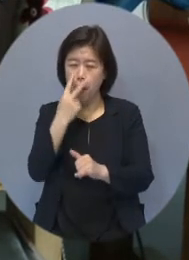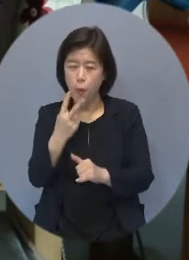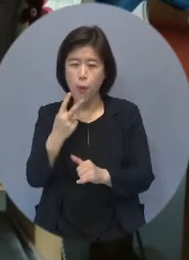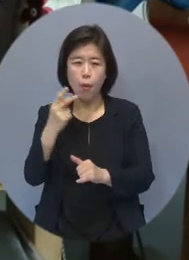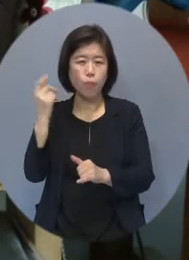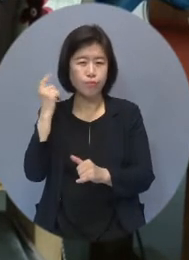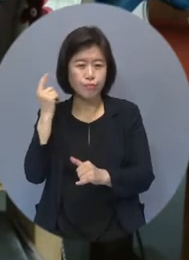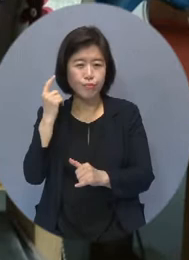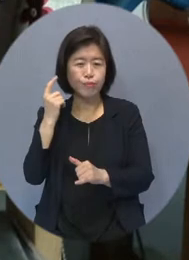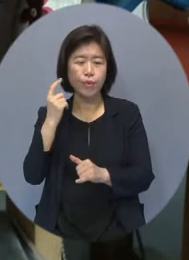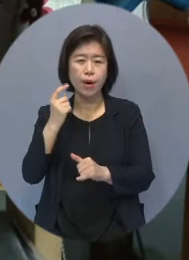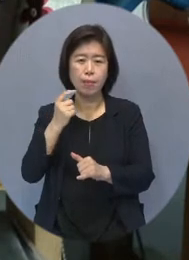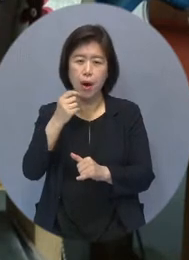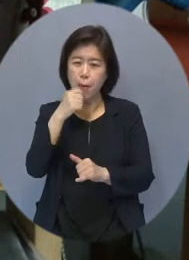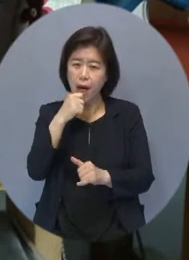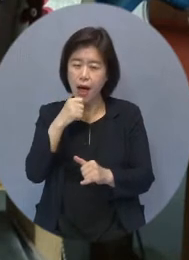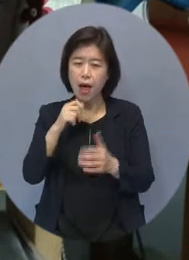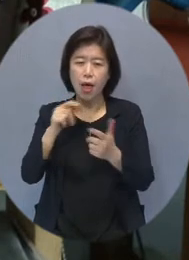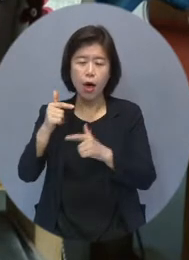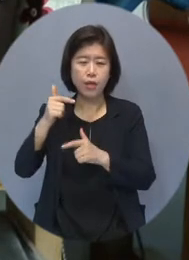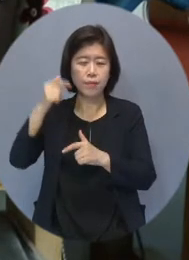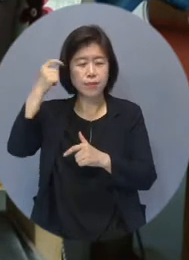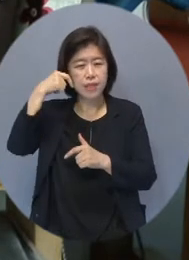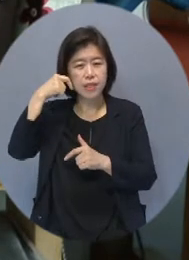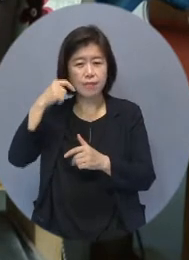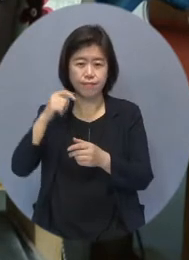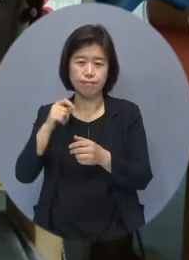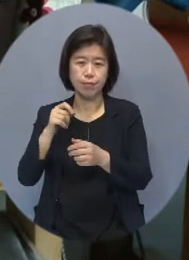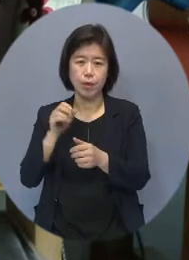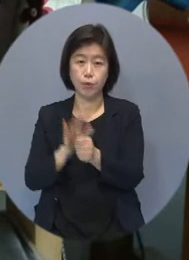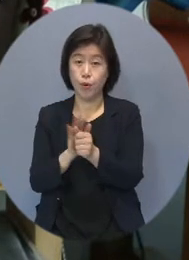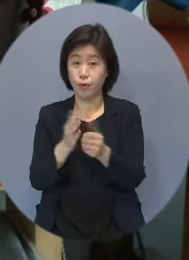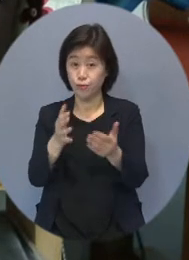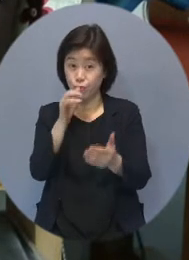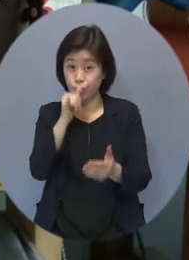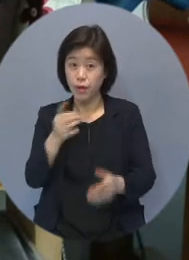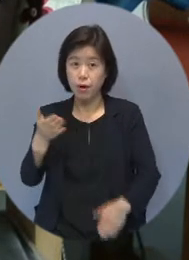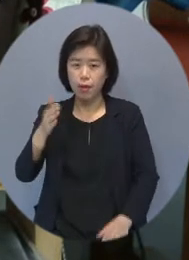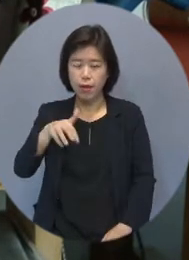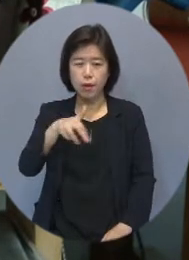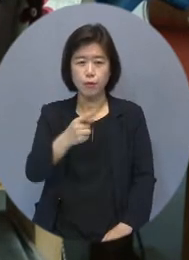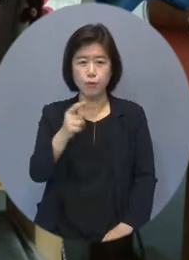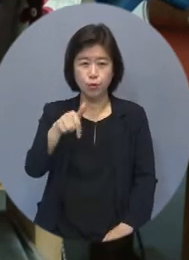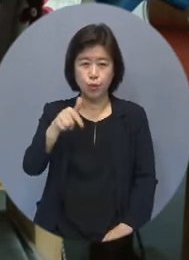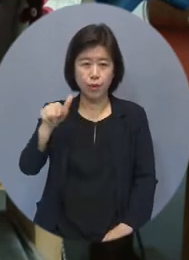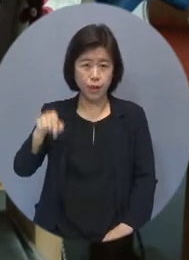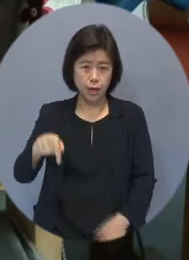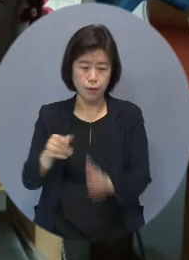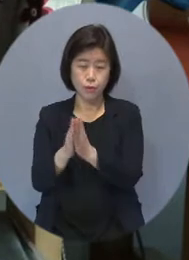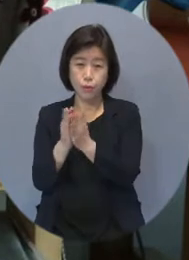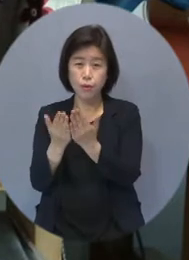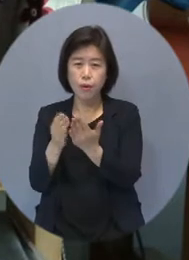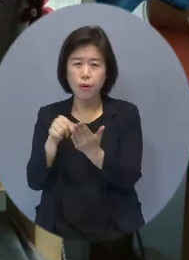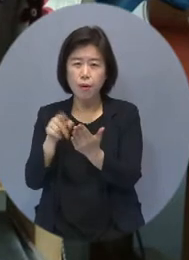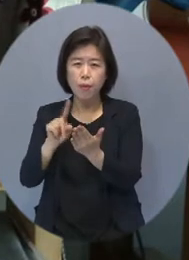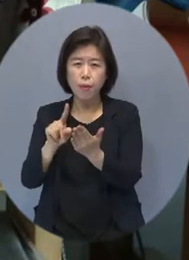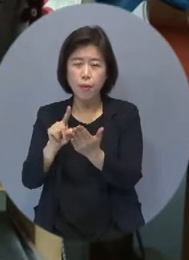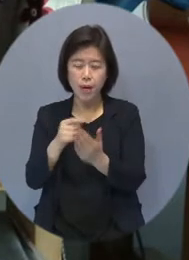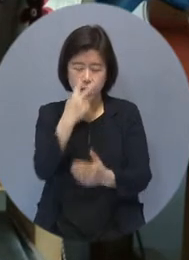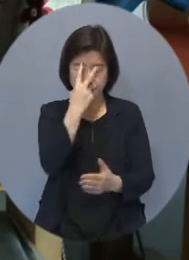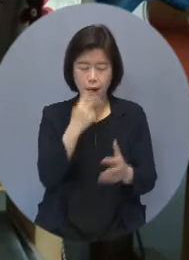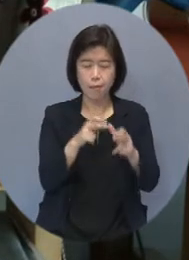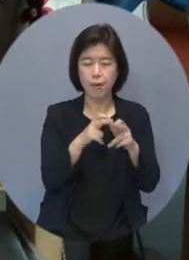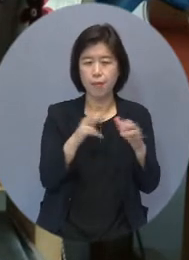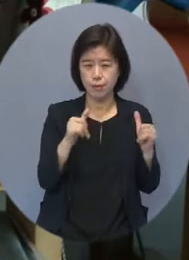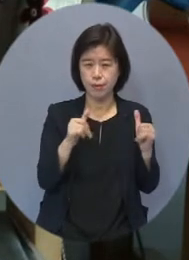다양한 감각으로 교육할 수 있는 그런 책인데요. 촉각도서는 시각장애 아이들이 이제 만져서 느낄 수 있는